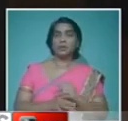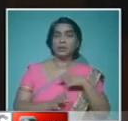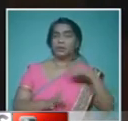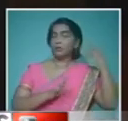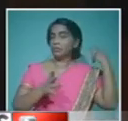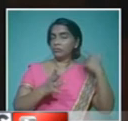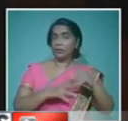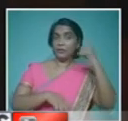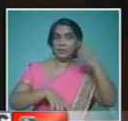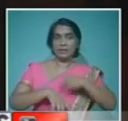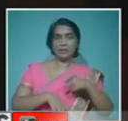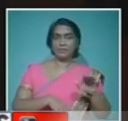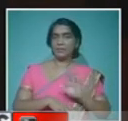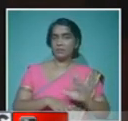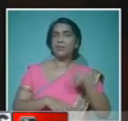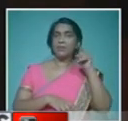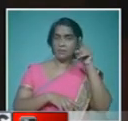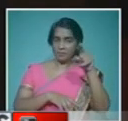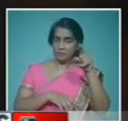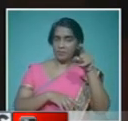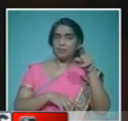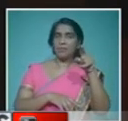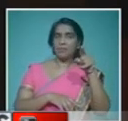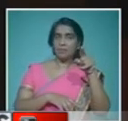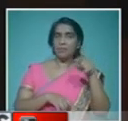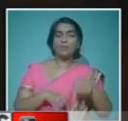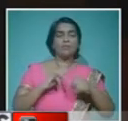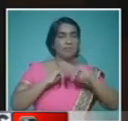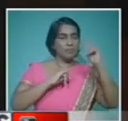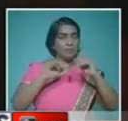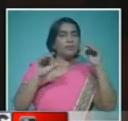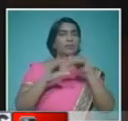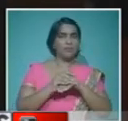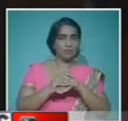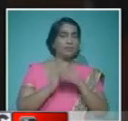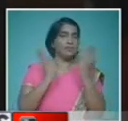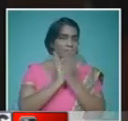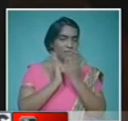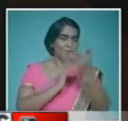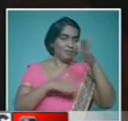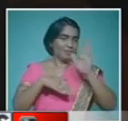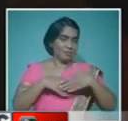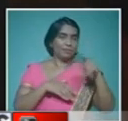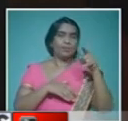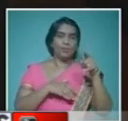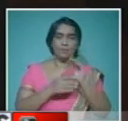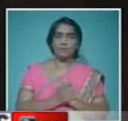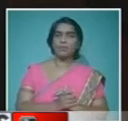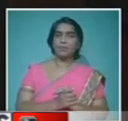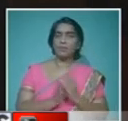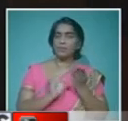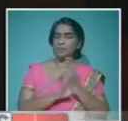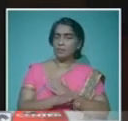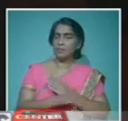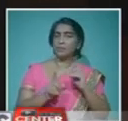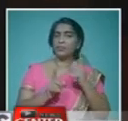අවස්ථාව නොවේ ඔබතුමත්ම මේ විශ්වවිද්‍යාල විද්‍යාර්ථියෙක් ලෙස හොඳටම දන්නවා පසුගිය